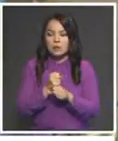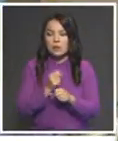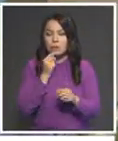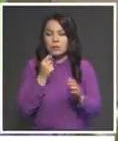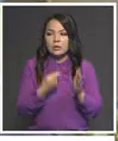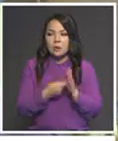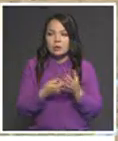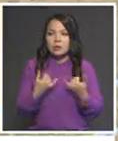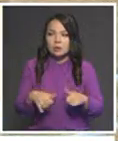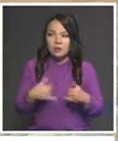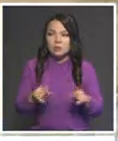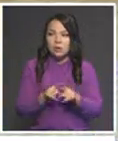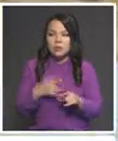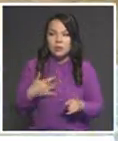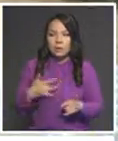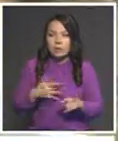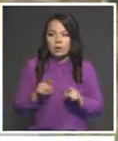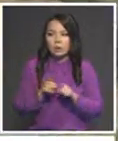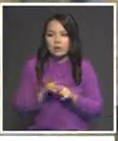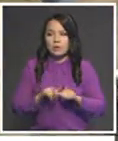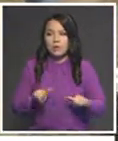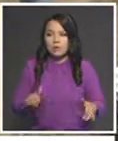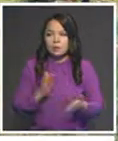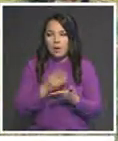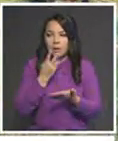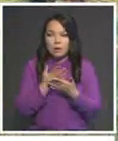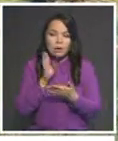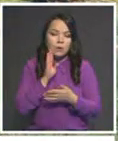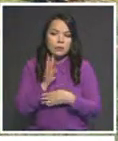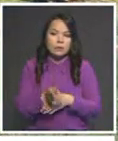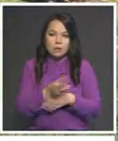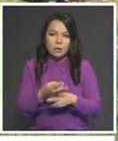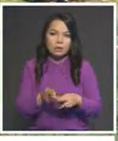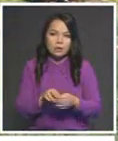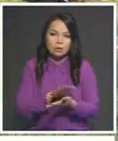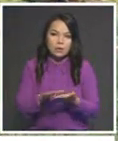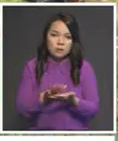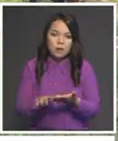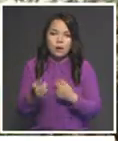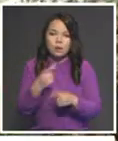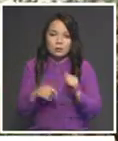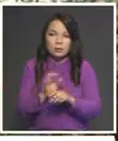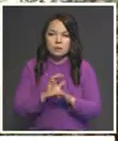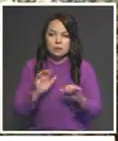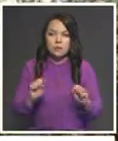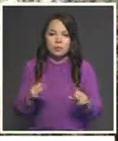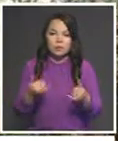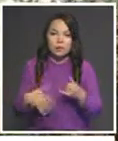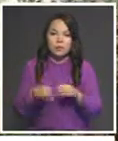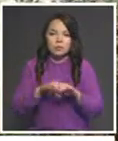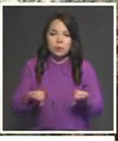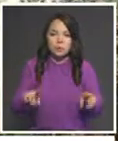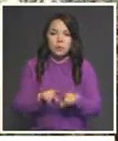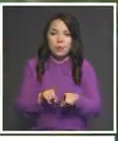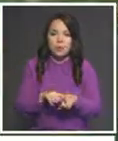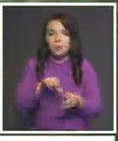тамақ қалдықтарынан өндірілген минералды тыңайтқыш шашылады. Ал көгалды суаруға кәріз суы тазартылып барып жіберіледі. Ол үшін Төртқұдық пен